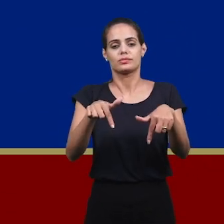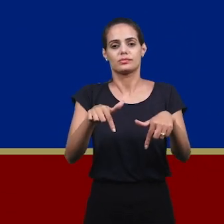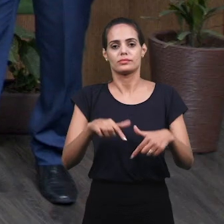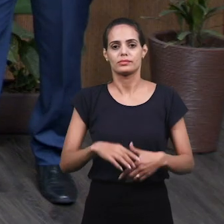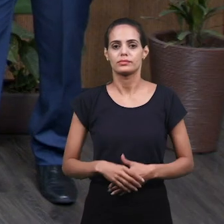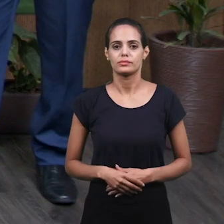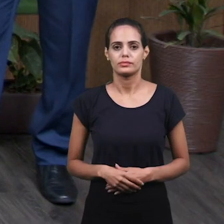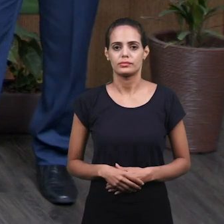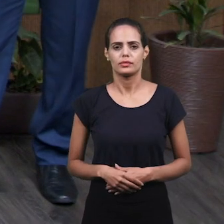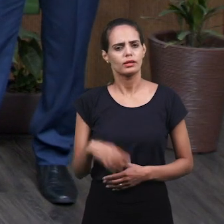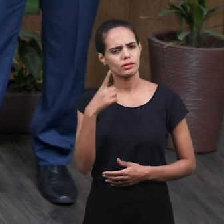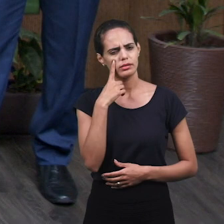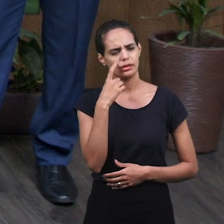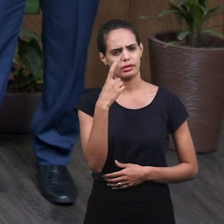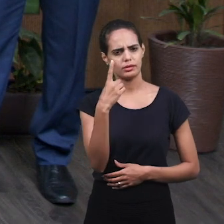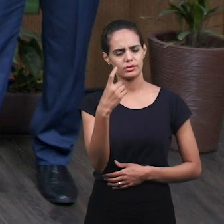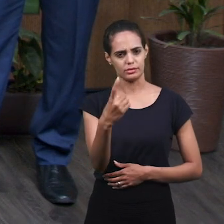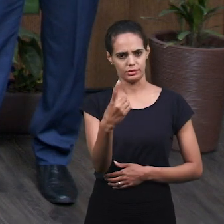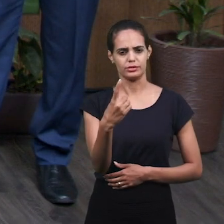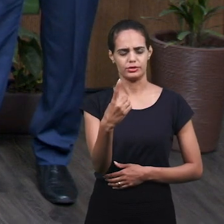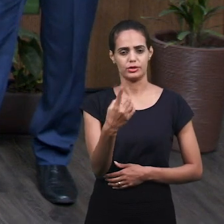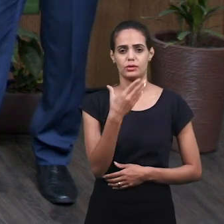jours.